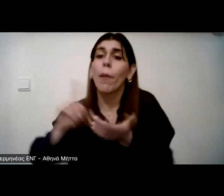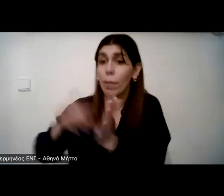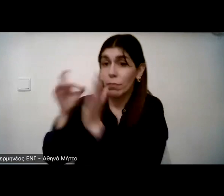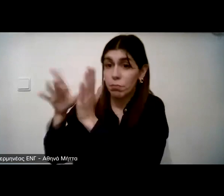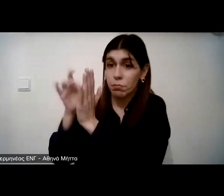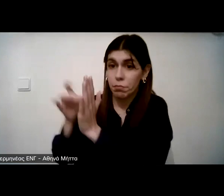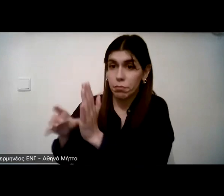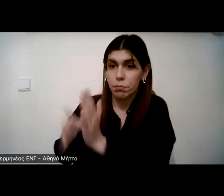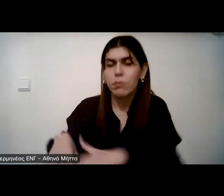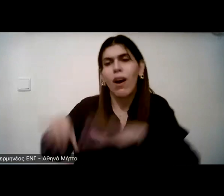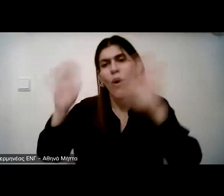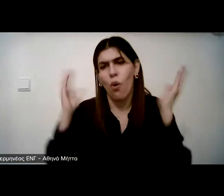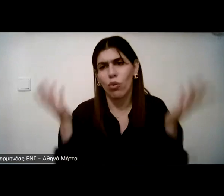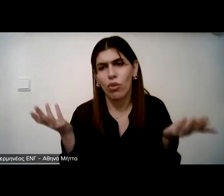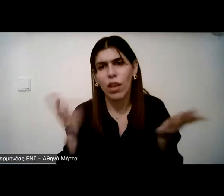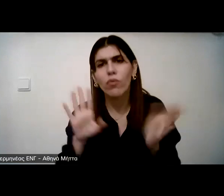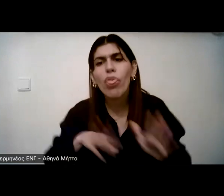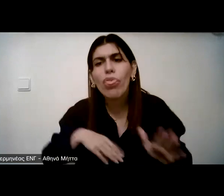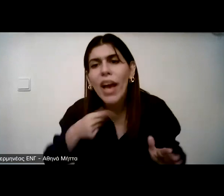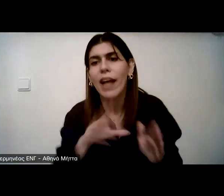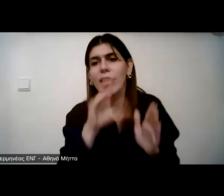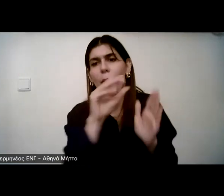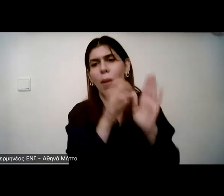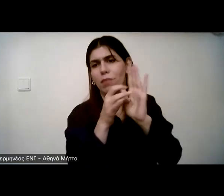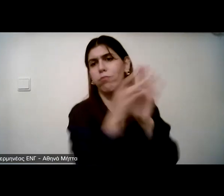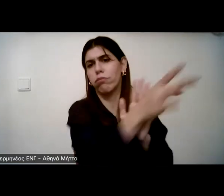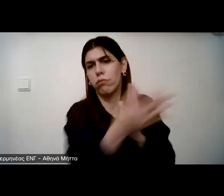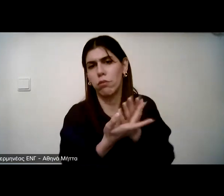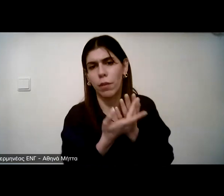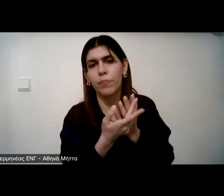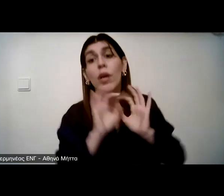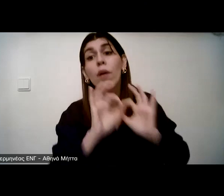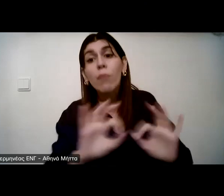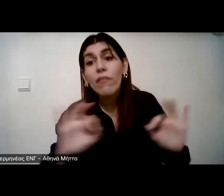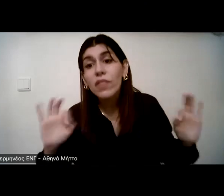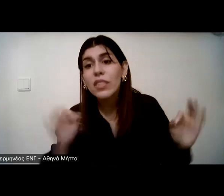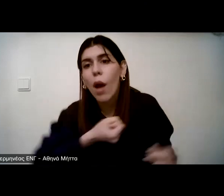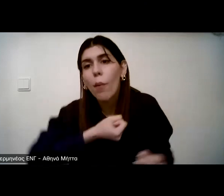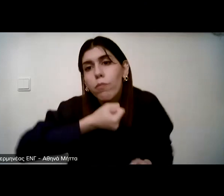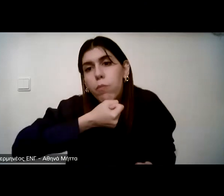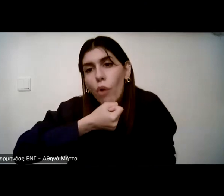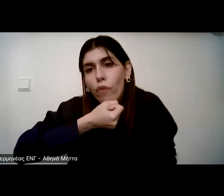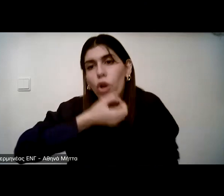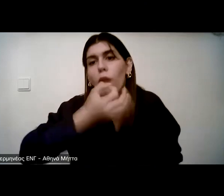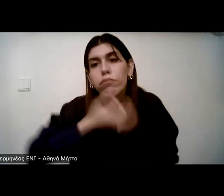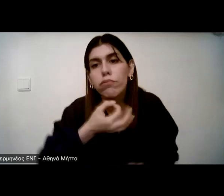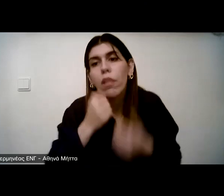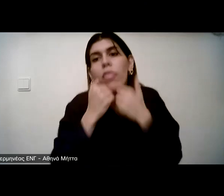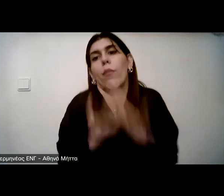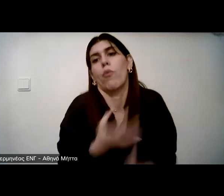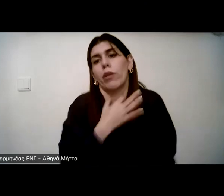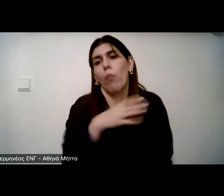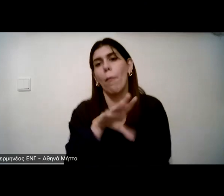την άποψή μου, επιχείρημα για το παπάκι είναι το ότι δεν μπορεί να λειτουργήσει στον προφορικό λόγο και το επισήμανα αυτό.